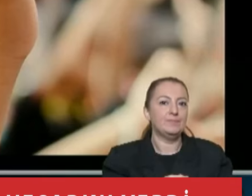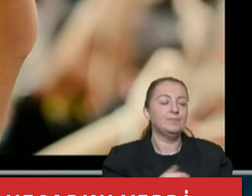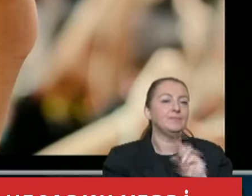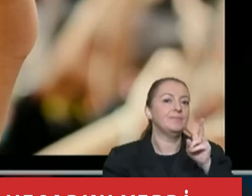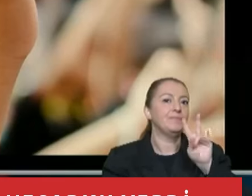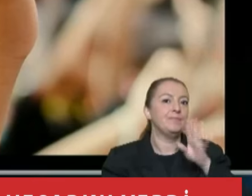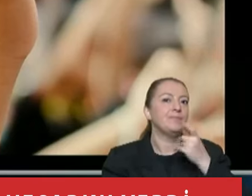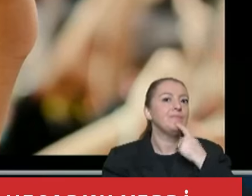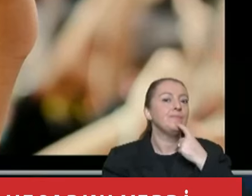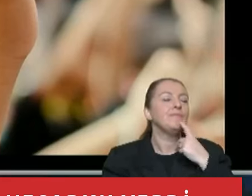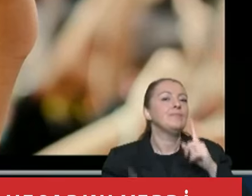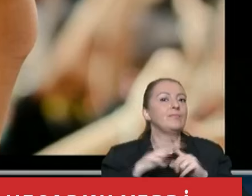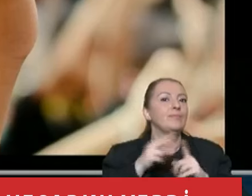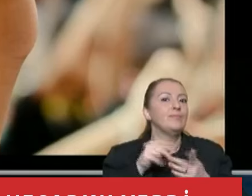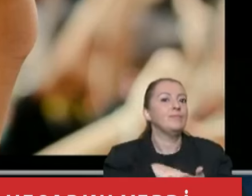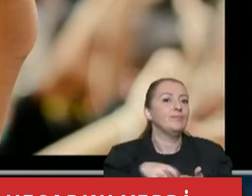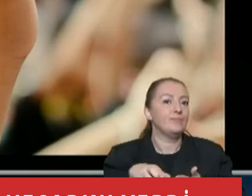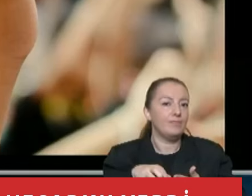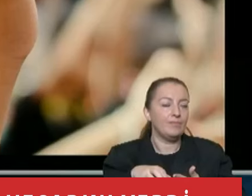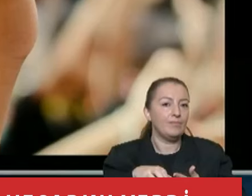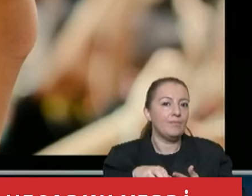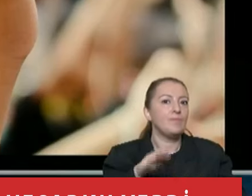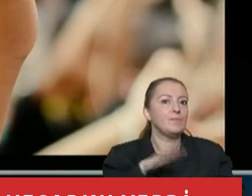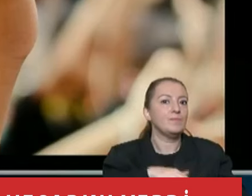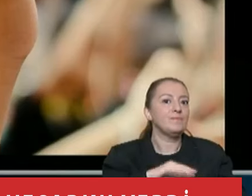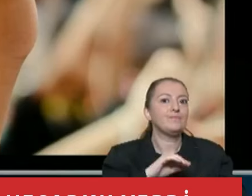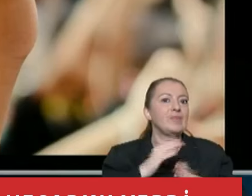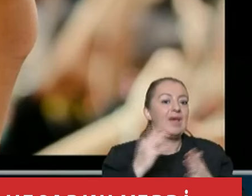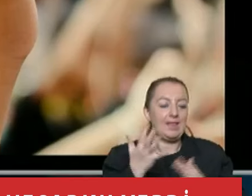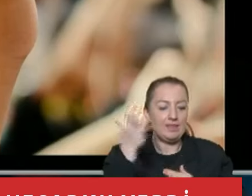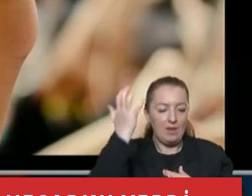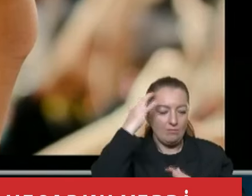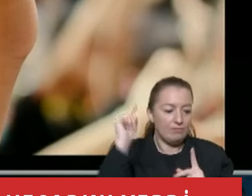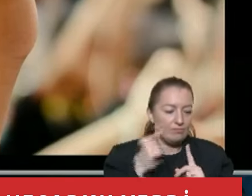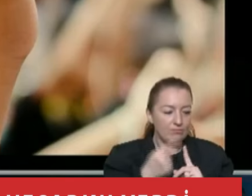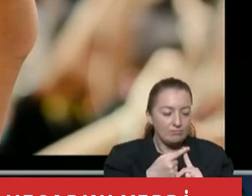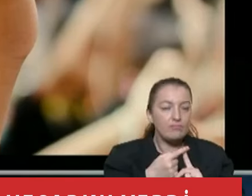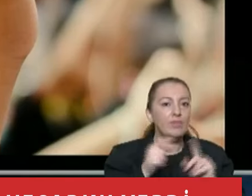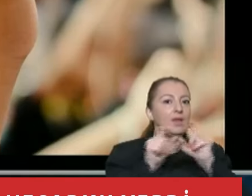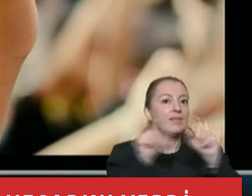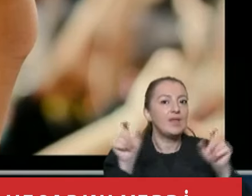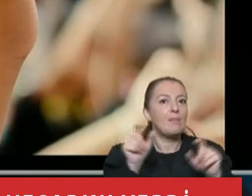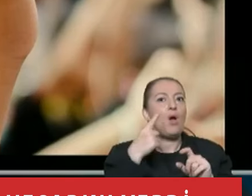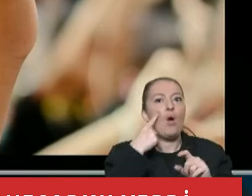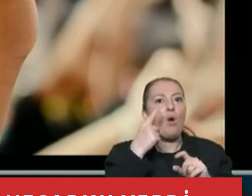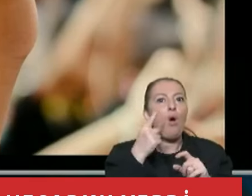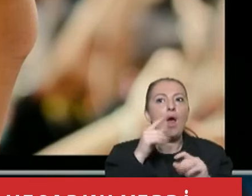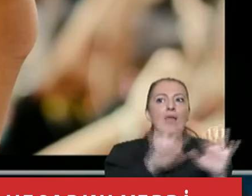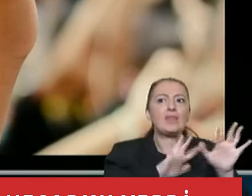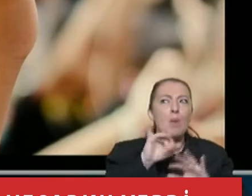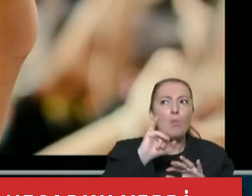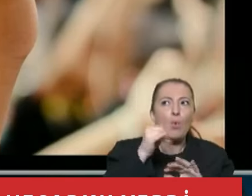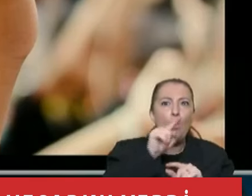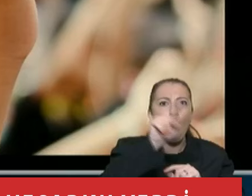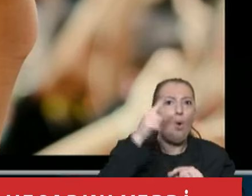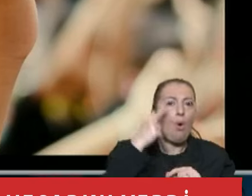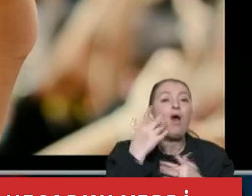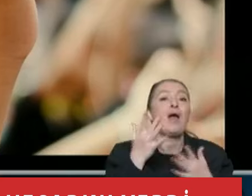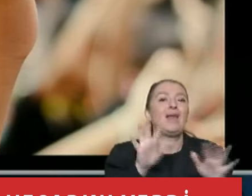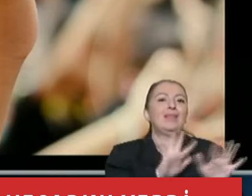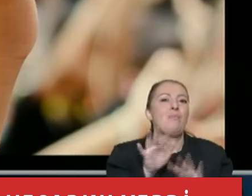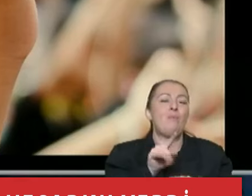yılı katılımcı bütçe uygulamasında Odak temayı ulusal düzeyde yaşanan elim depremler dikkate alınarak afet ve risk